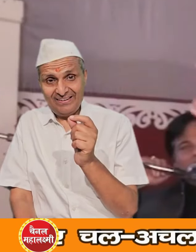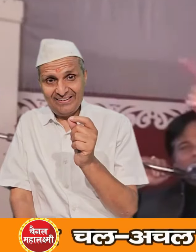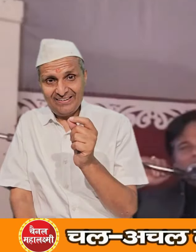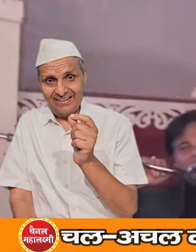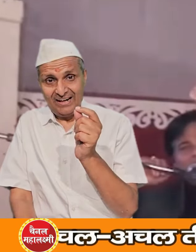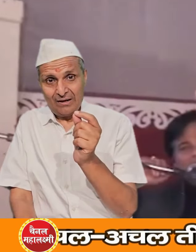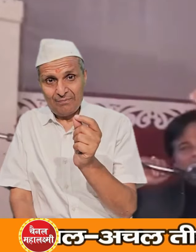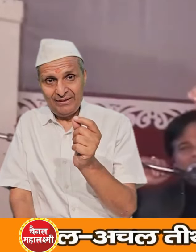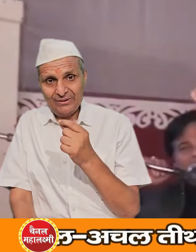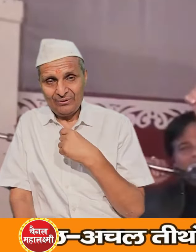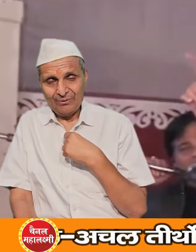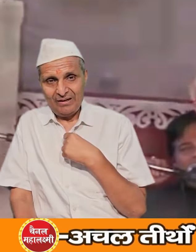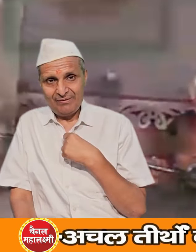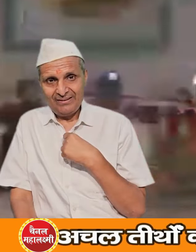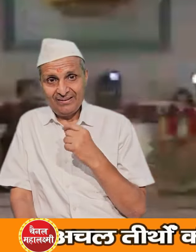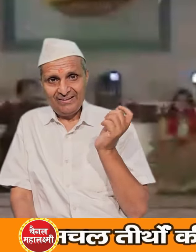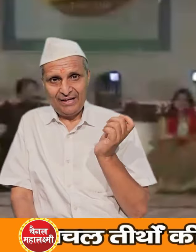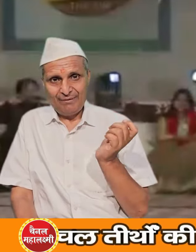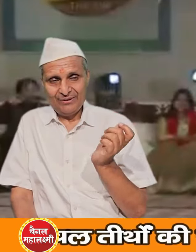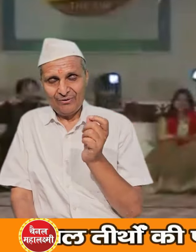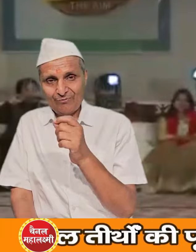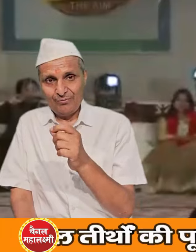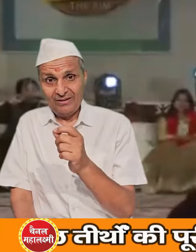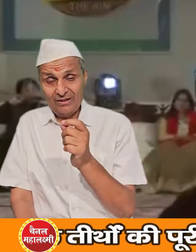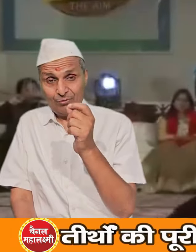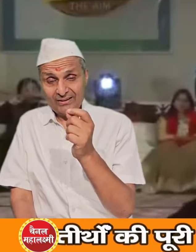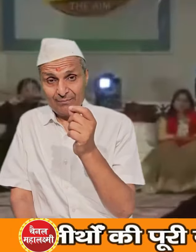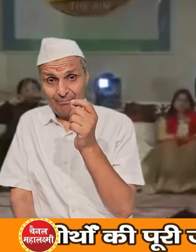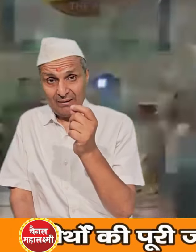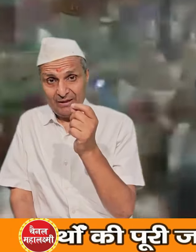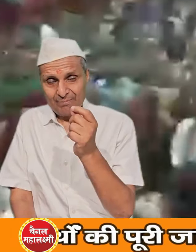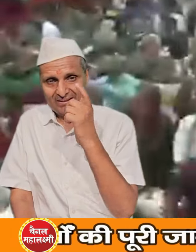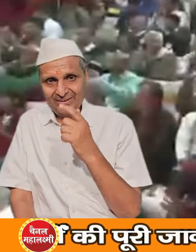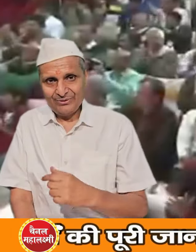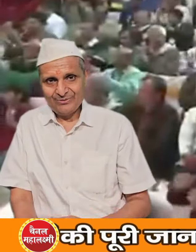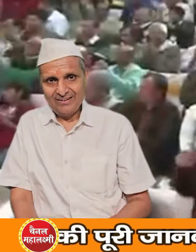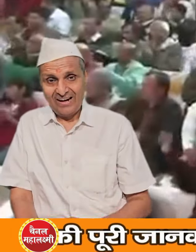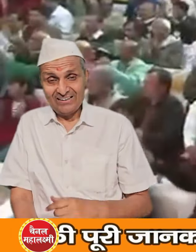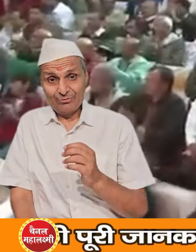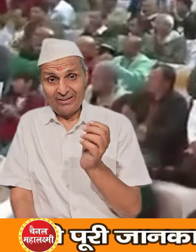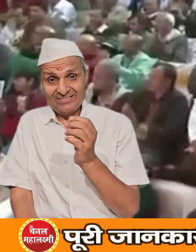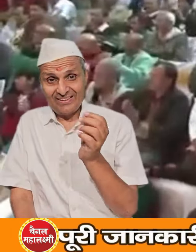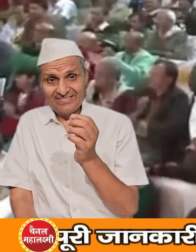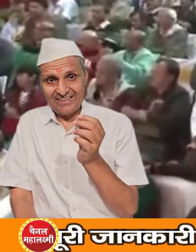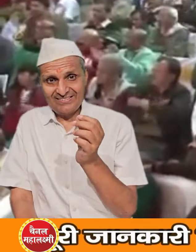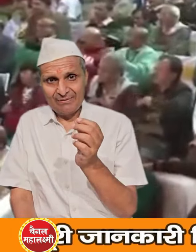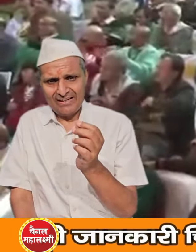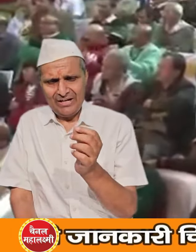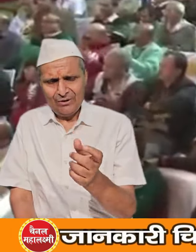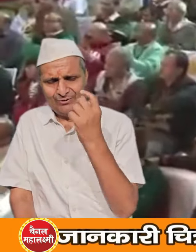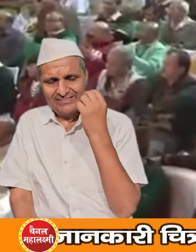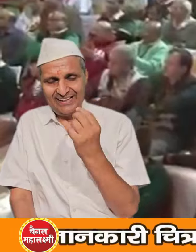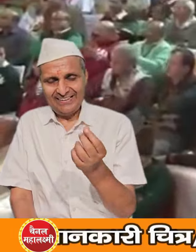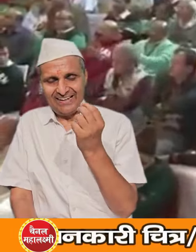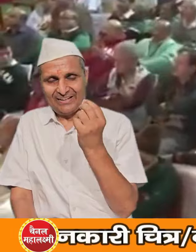पाखंडी हैं आप भी और मैं भी यह भी और वो भी वो कहते हैं मैं भी पाखंडी हूं आज हम तो अच्छा इंसान जिस दिन बन